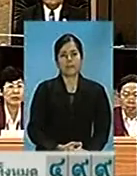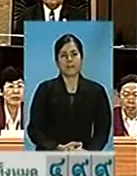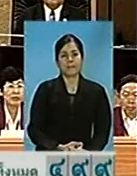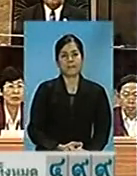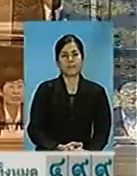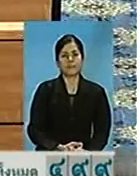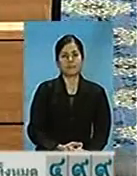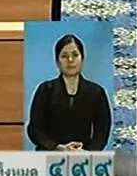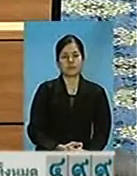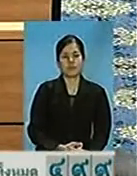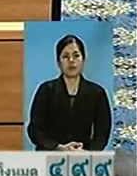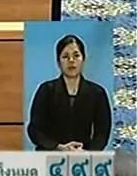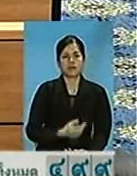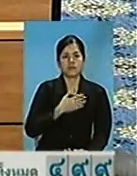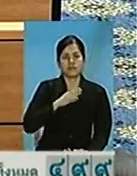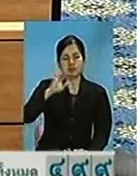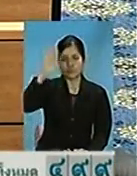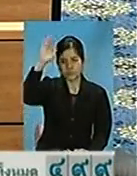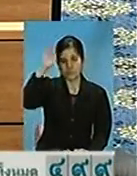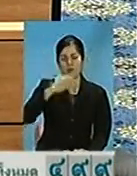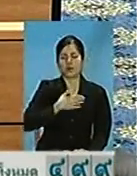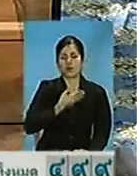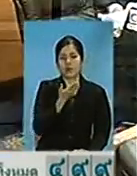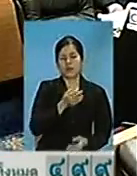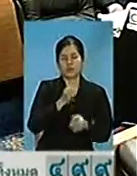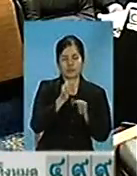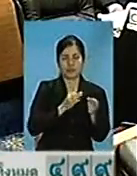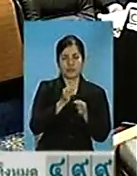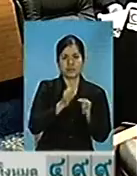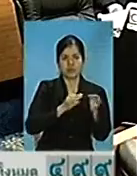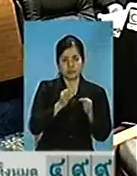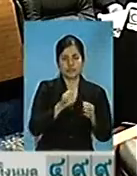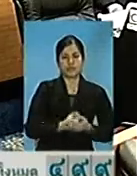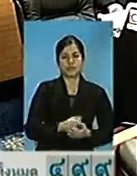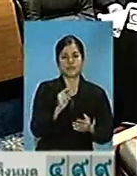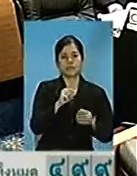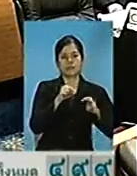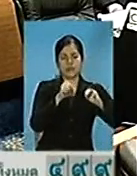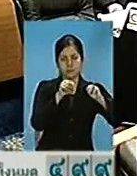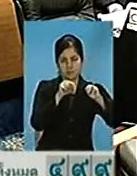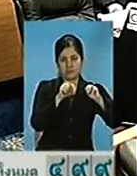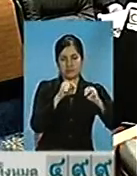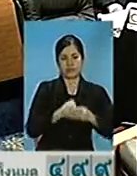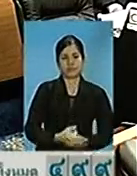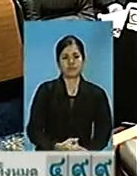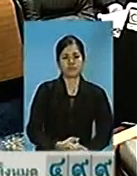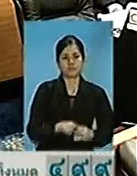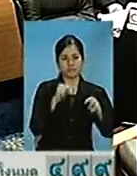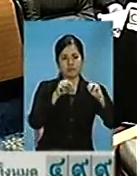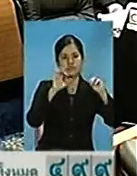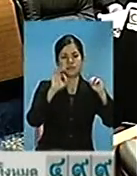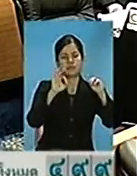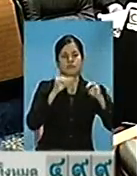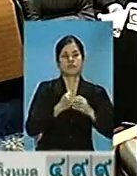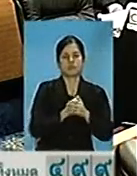พผมยกมือขอพูดโดยเฉพาะมาตรานี้มาตรา9